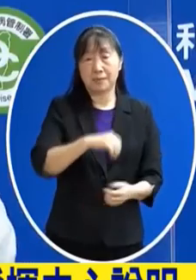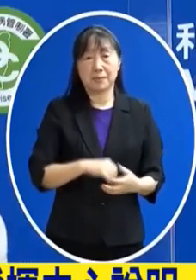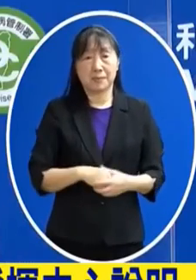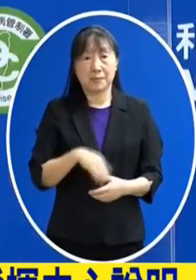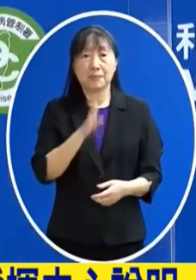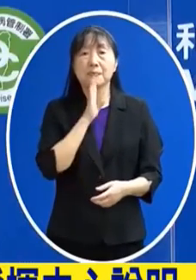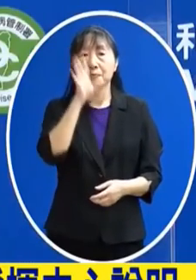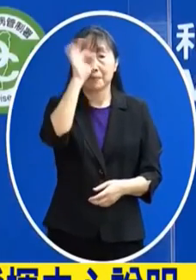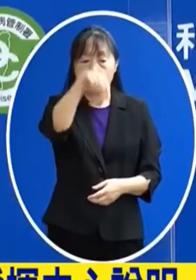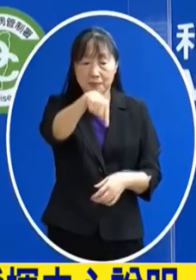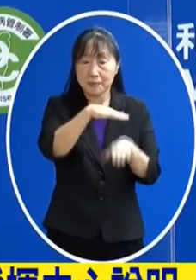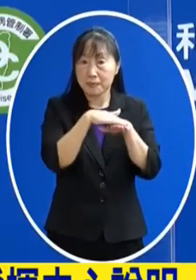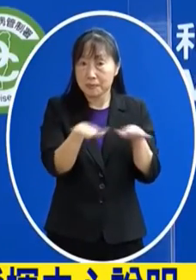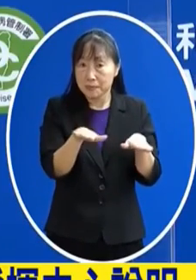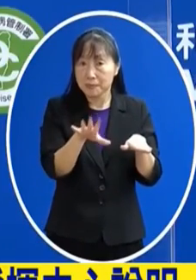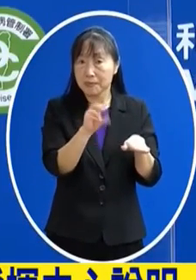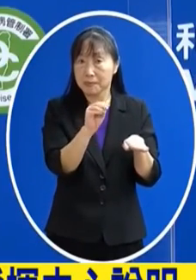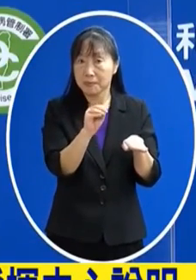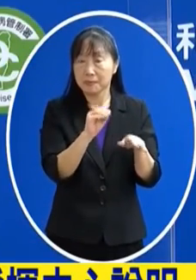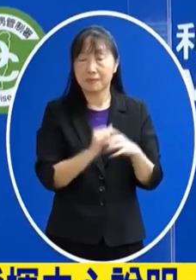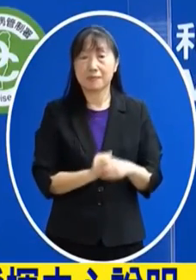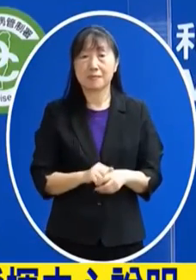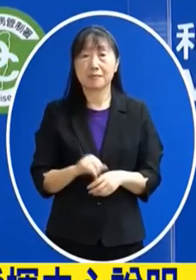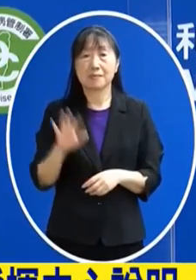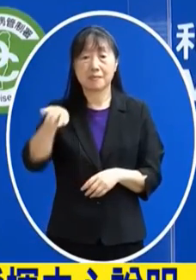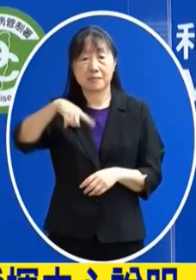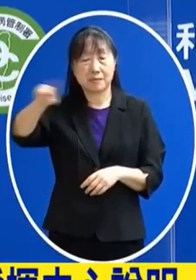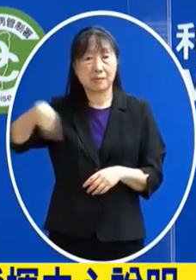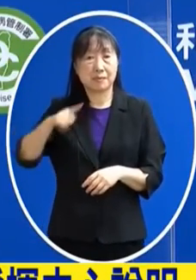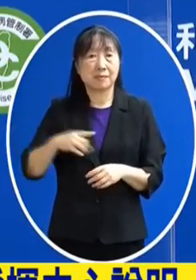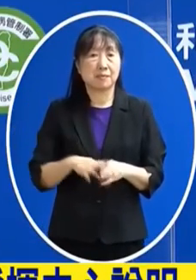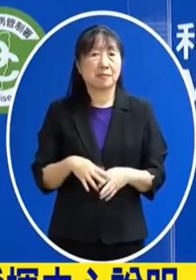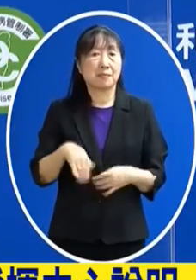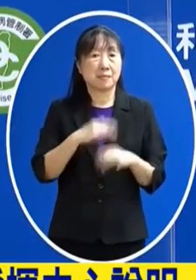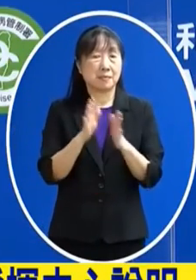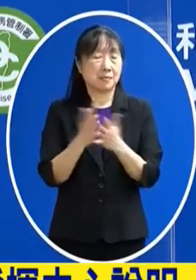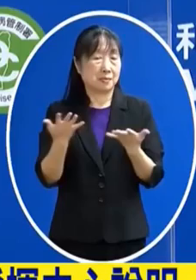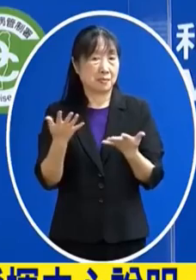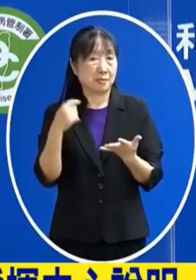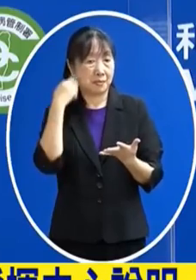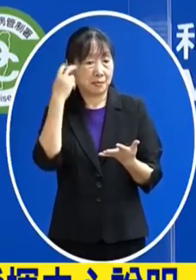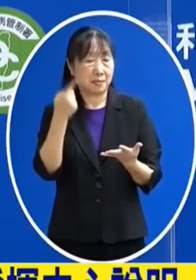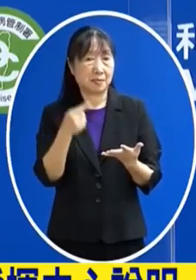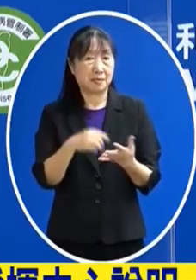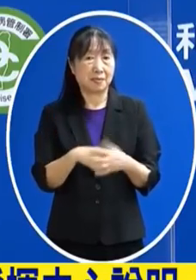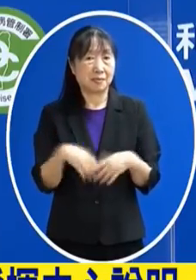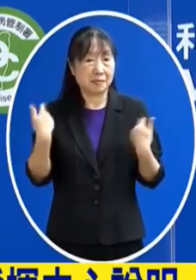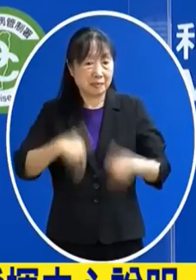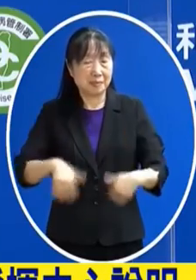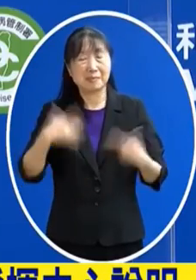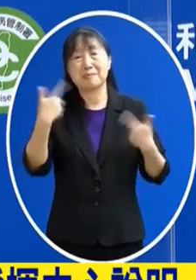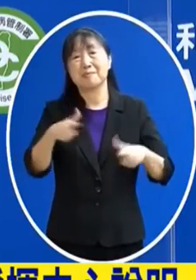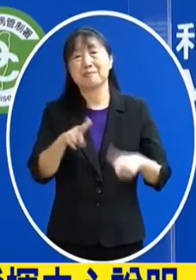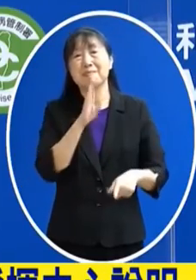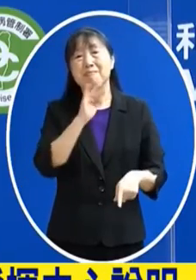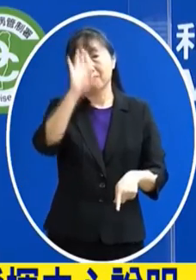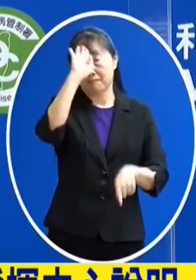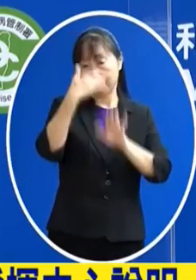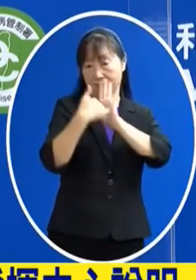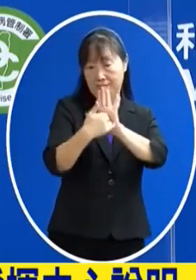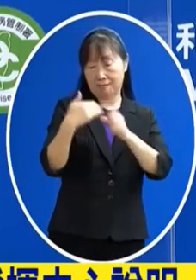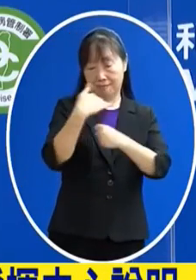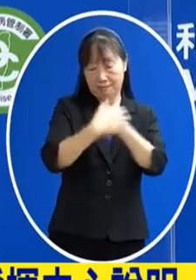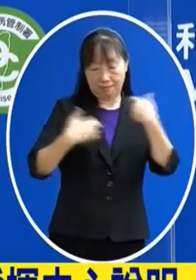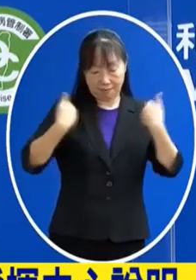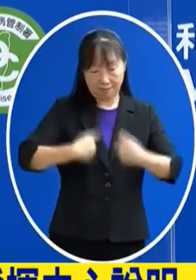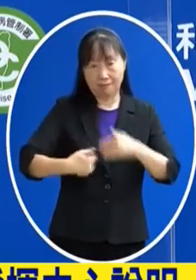是不是安全嘛。那一个当然说大家都穿好这衣服啊，可是都不是穿好衣服，就防护的很好，好